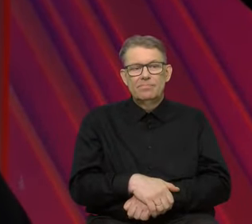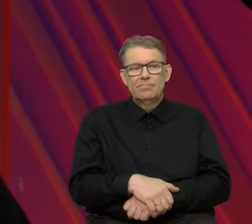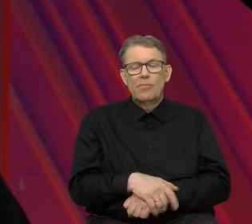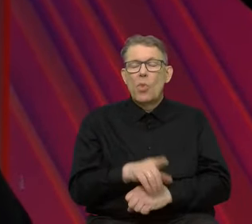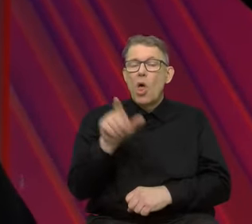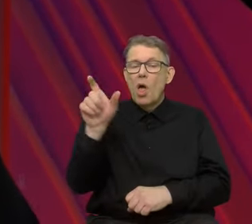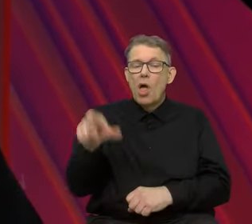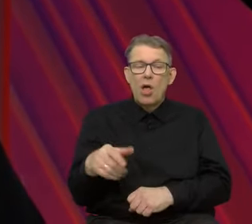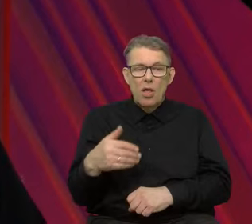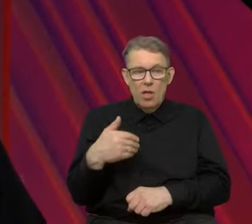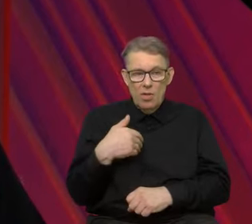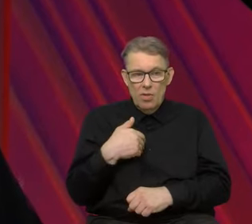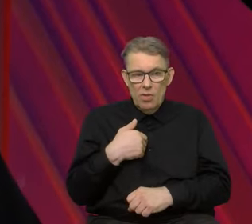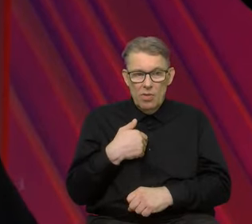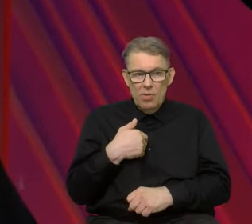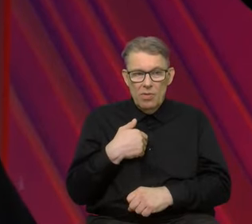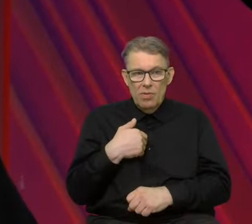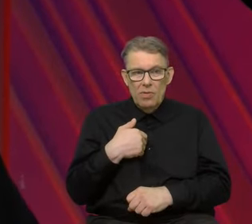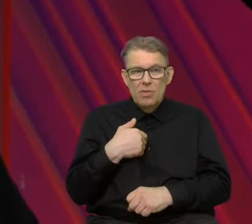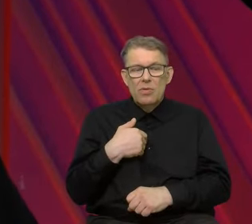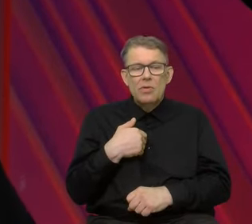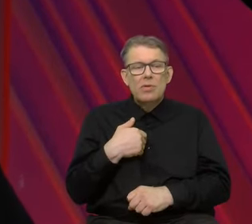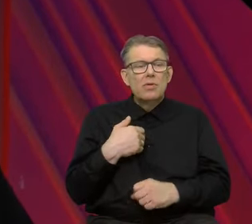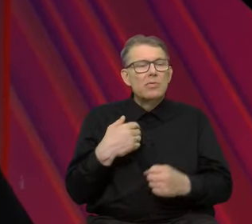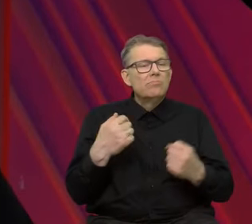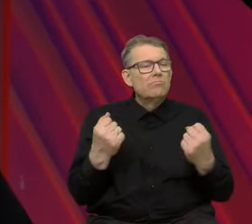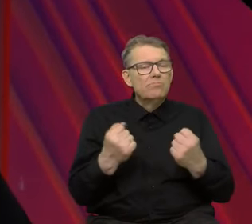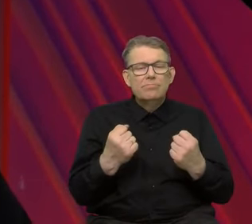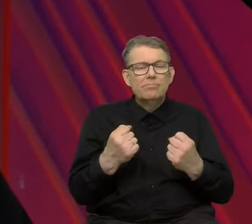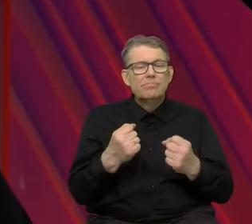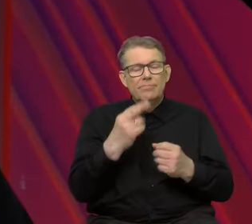Był ubogi do bólu.